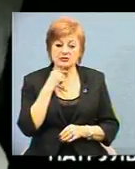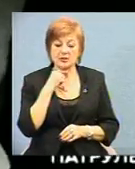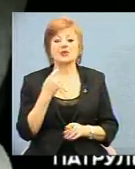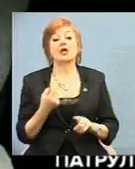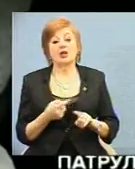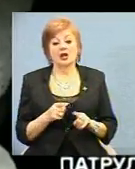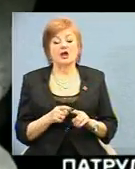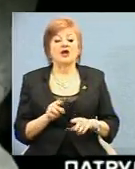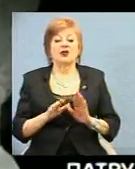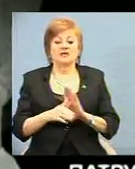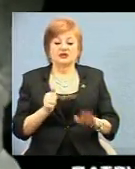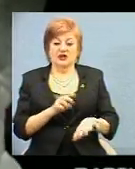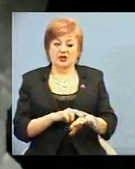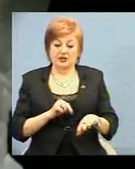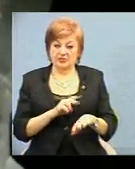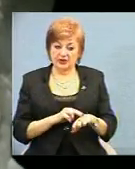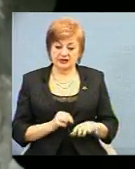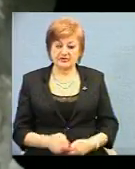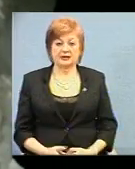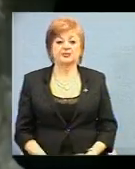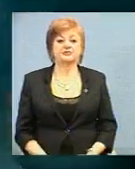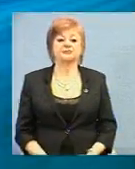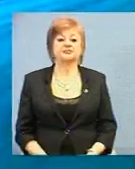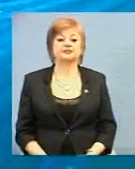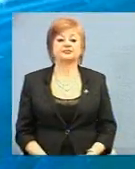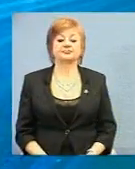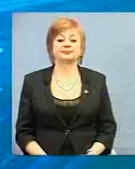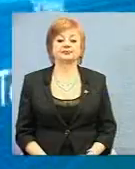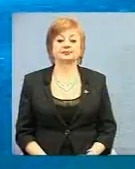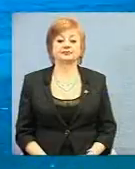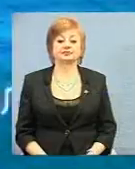викликали слідчих райвідділу, повідомили в патрульній поліції Запоріжжя.